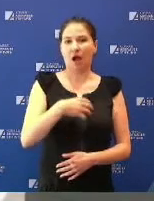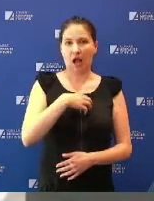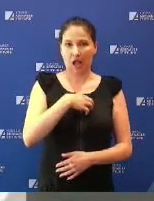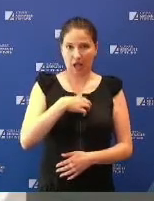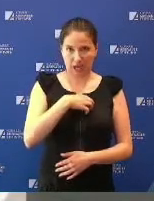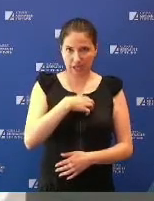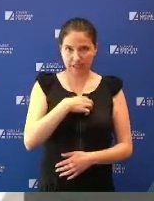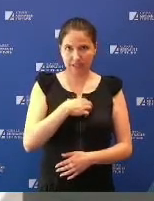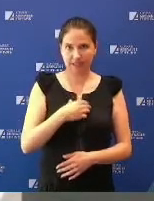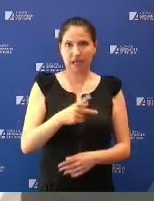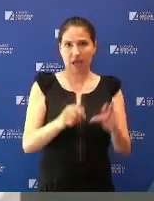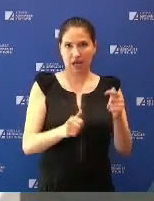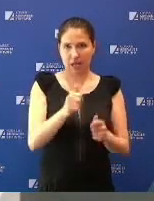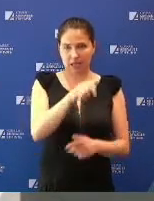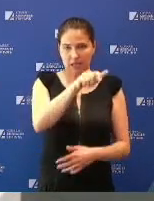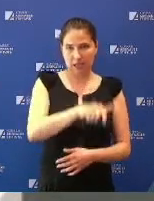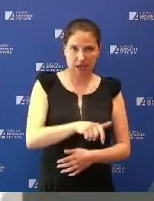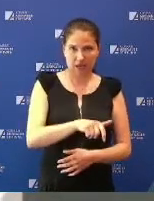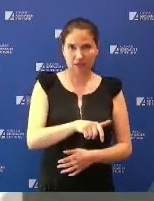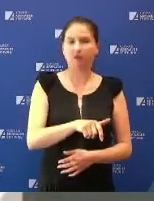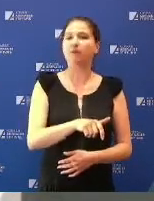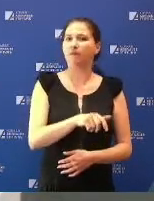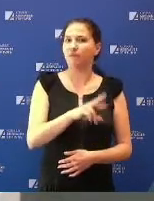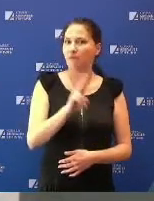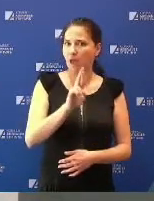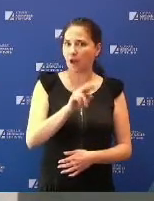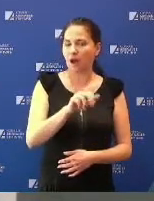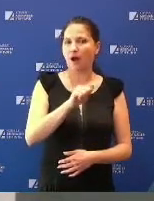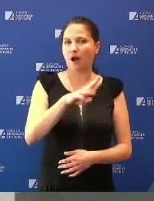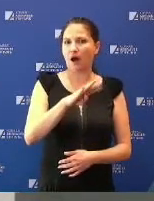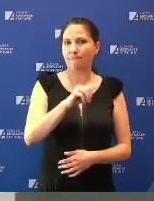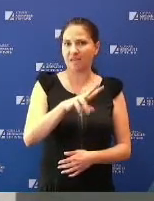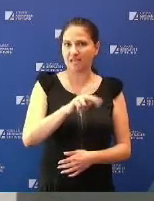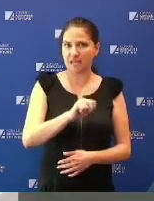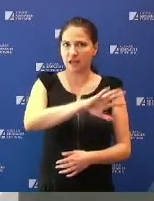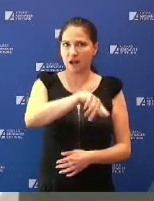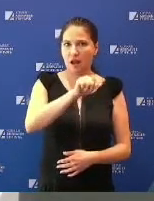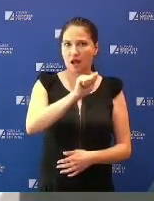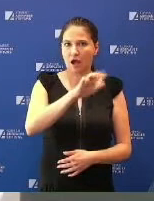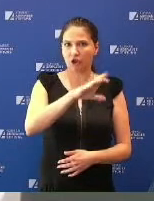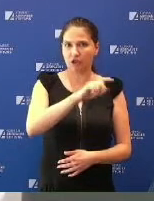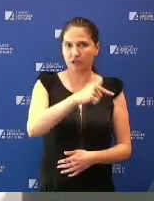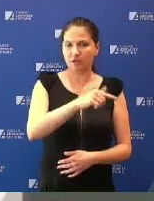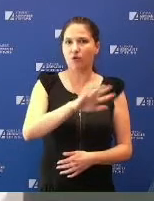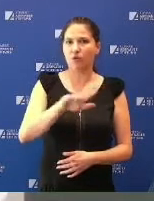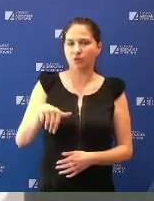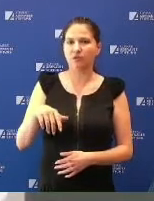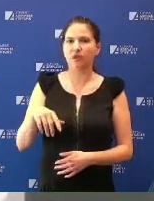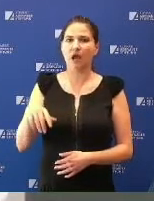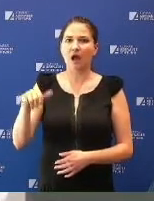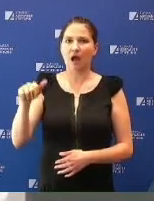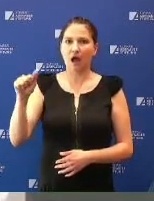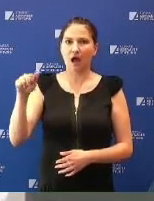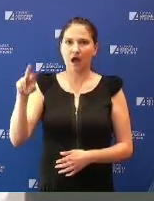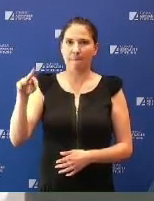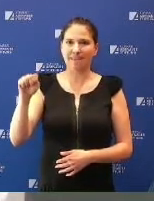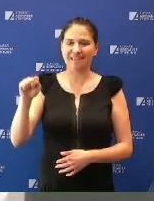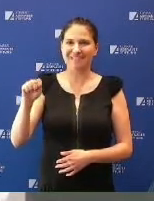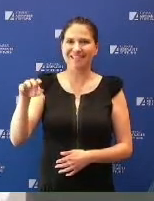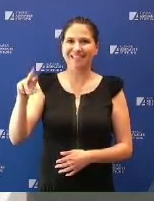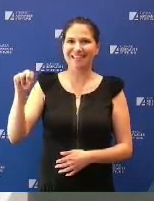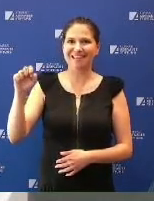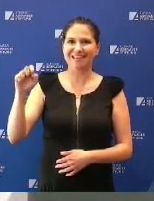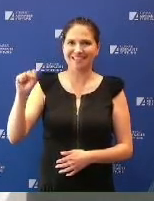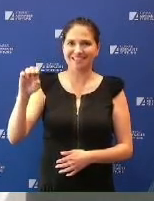Kanzlerkandidaten der Unionsparteien Armin Laschet und Armin Nassé, Professor für Soziologie an